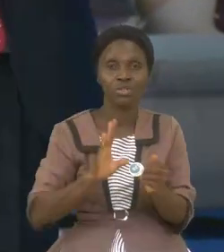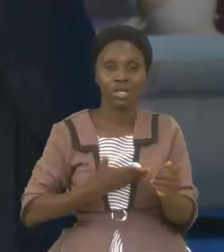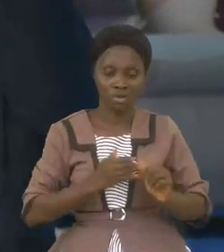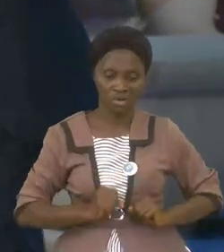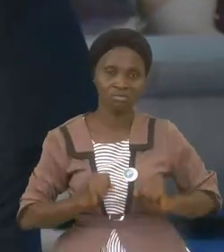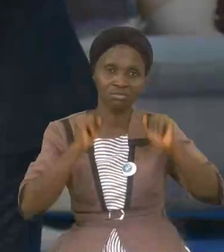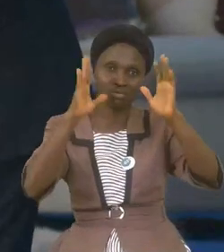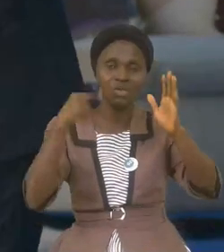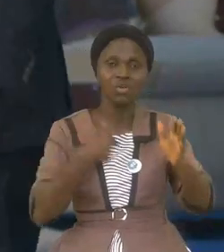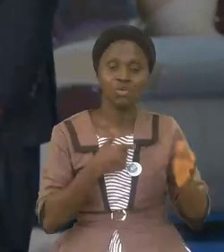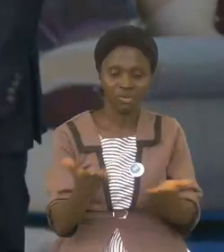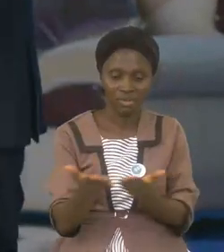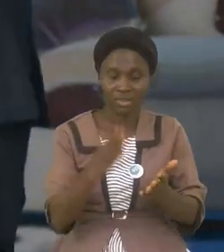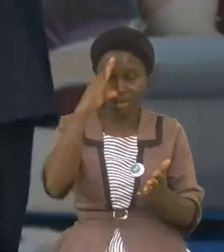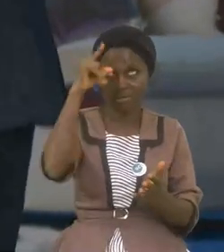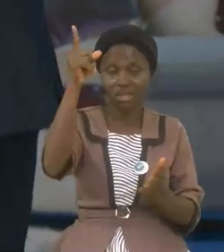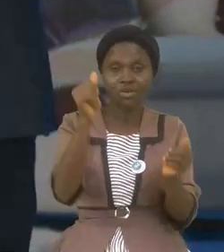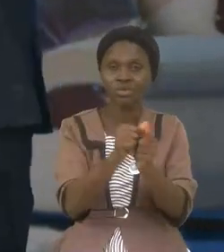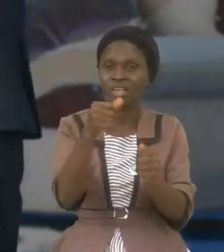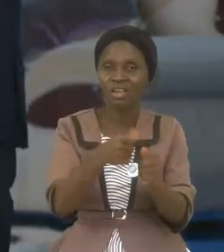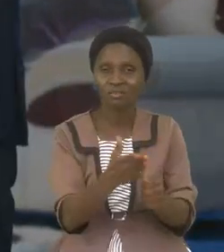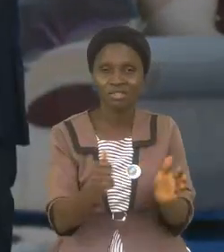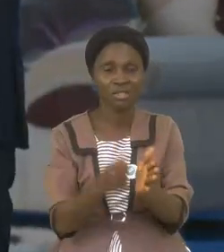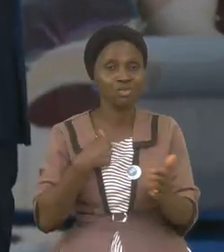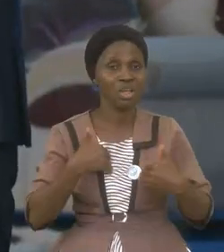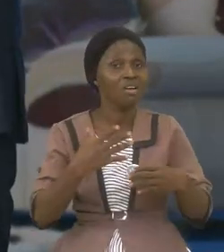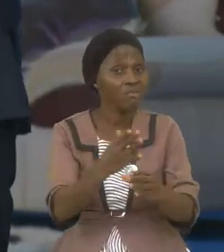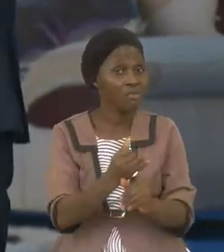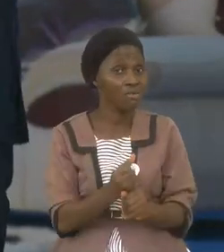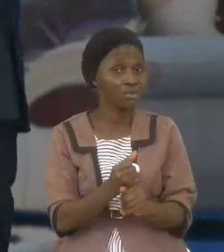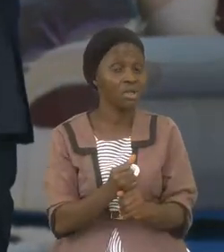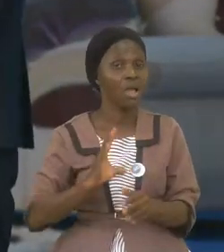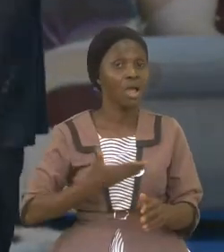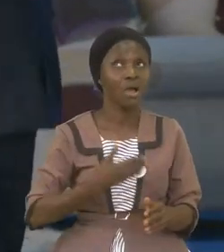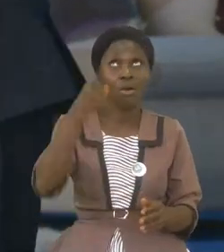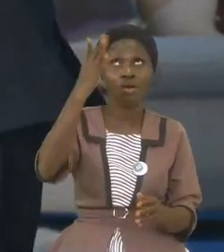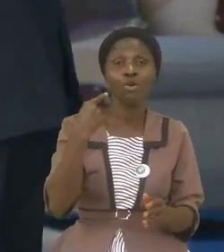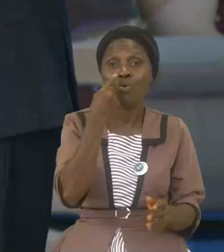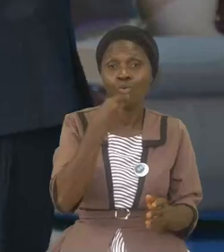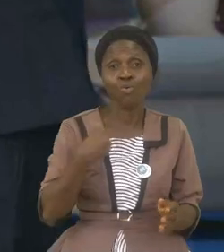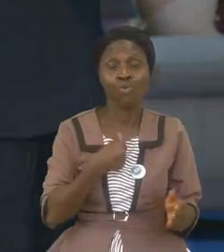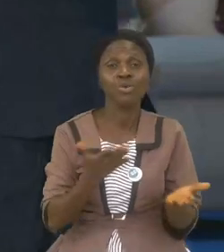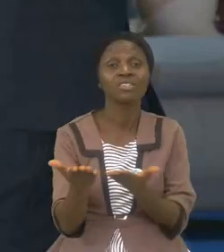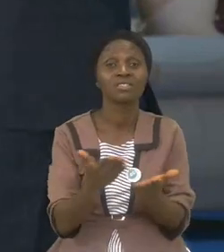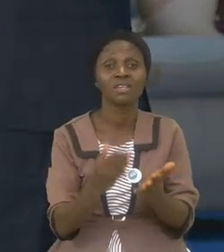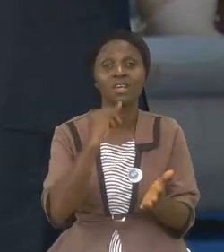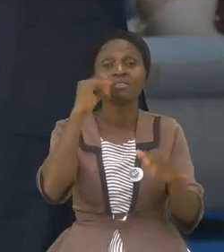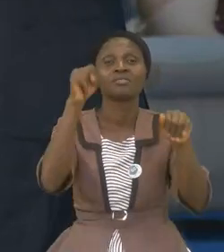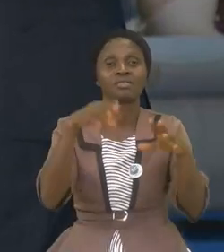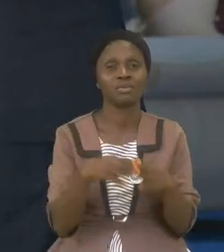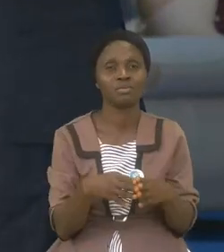le devoir, nous le servons avec consécration, nous le servons avec tout ce que nous